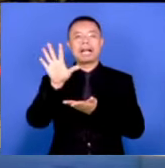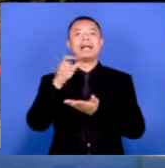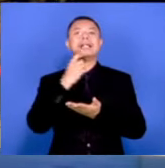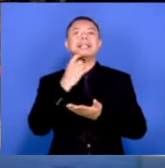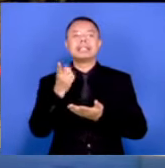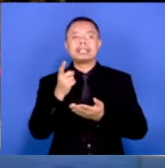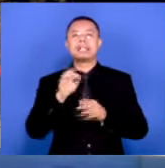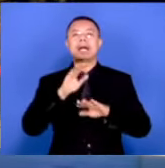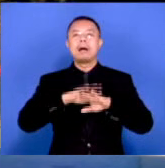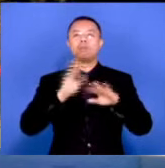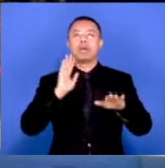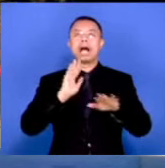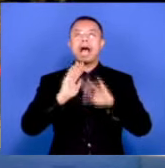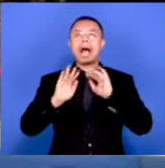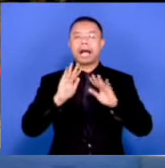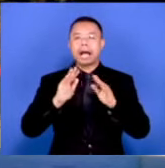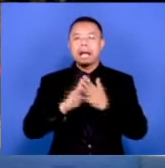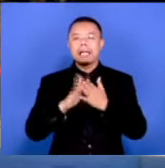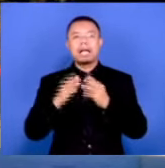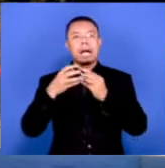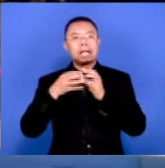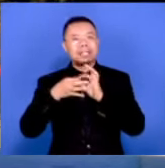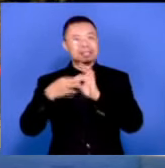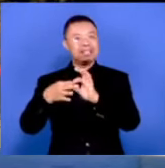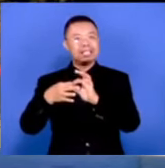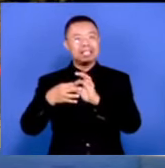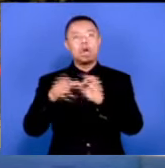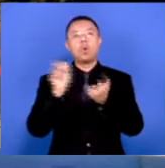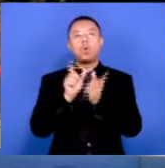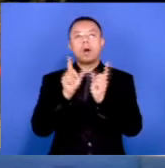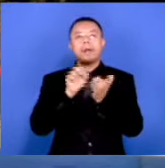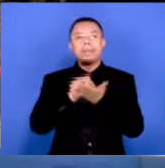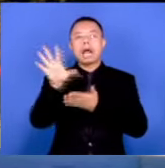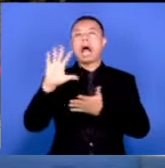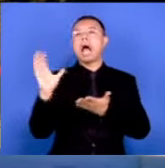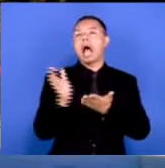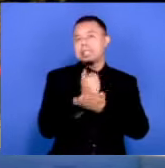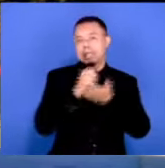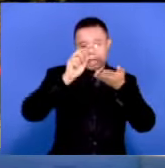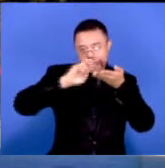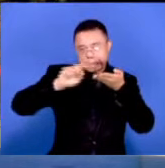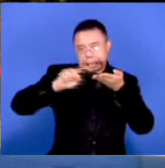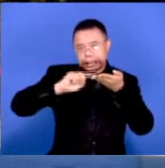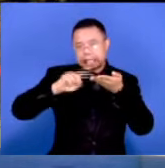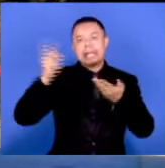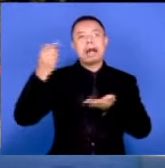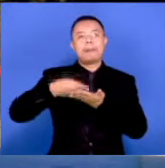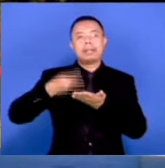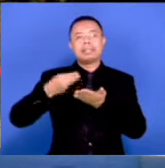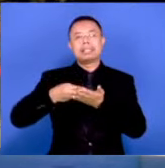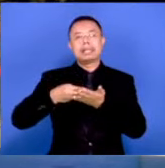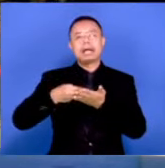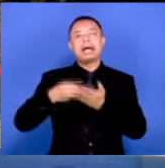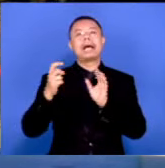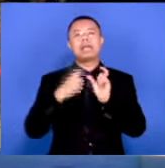the Culture of Sustainability. Webinar ini merupakan salah satu bentuk hasil diseminasi dari riset yang dilakukan mahasiswa Magister Ilmu